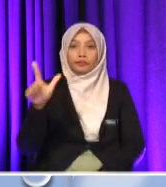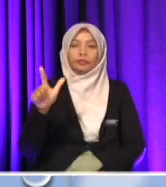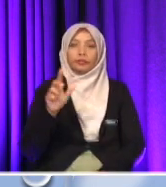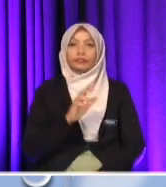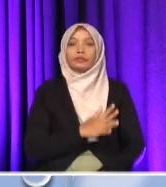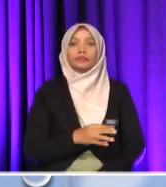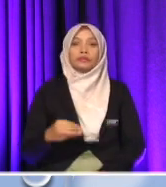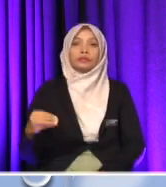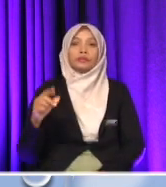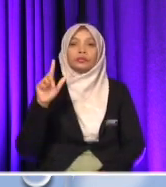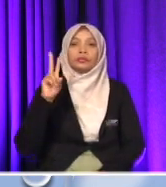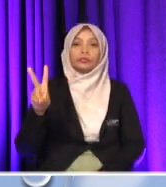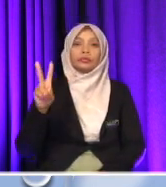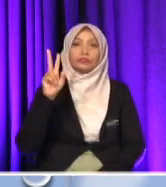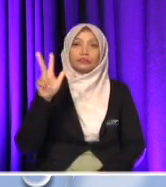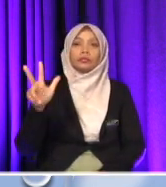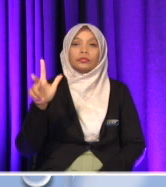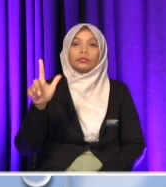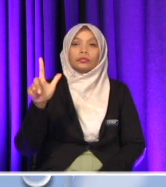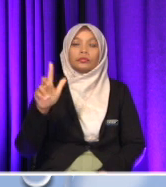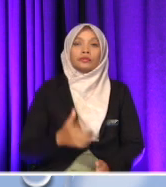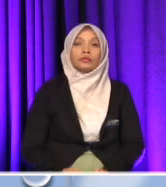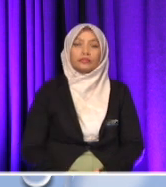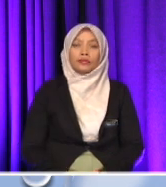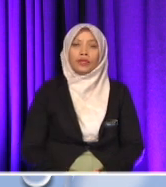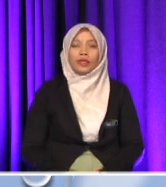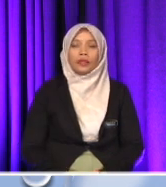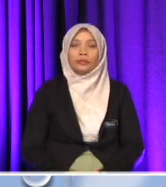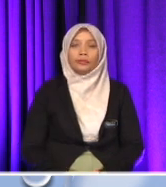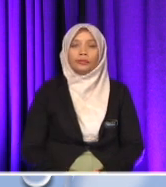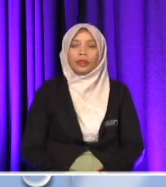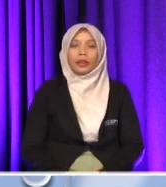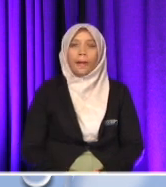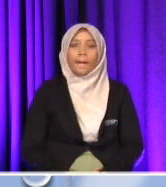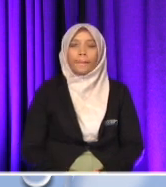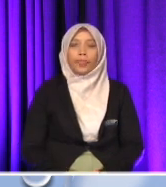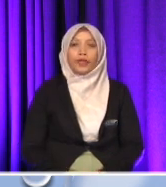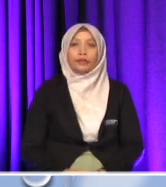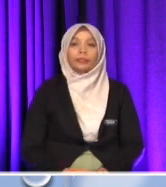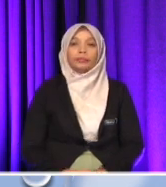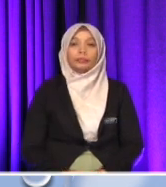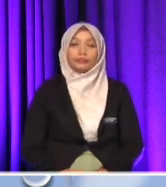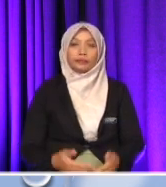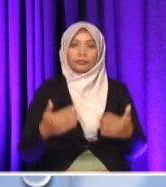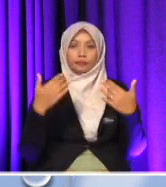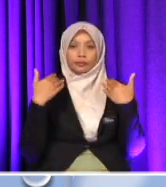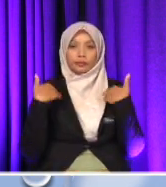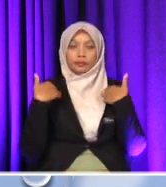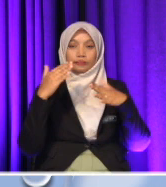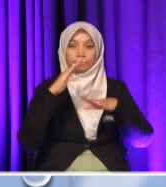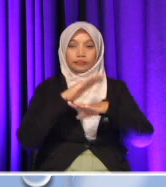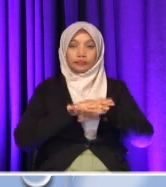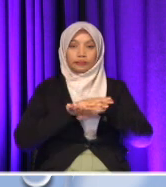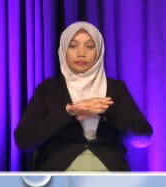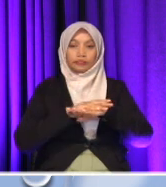berkaitan dengan L. Apa saja berkaitan dengan L mesti di atas, apa saja berkaitan dengan kapasitor mesti berada di